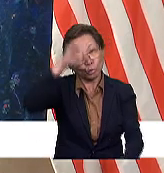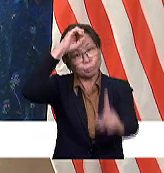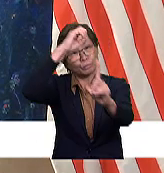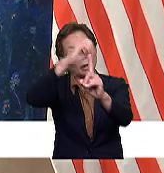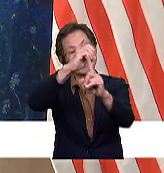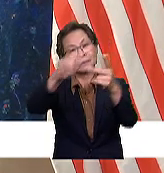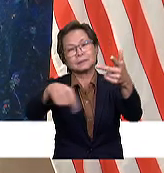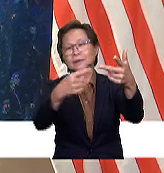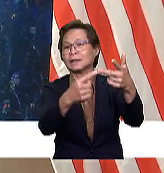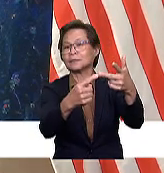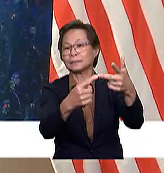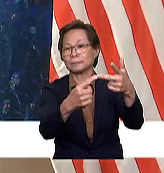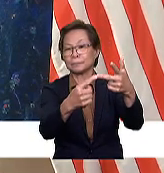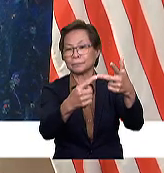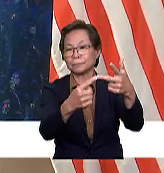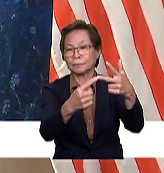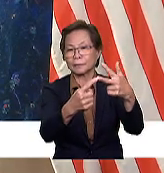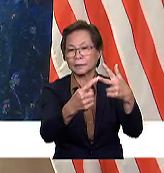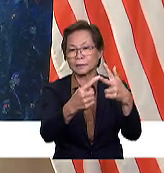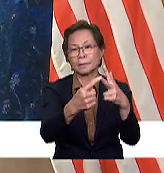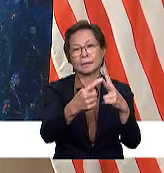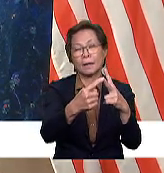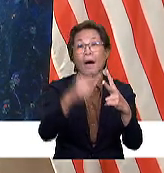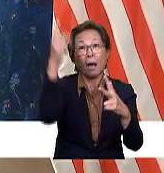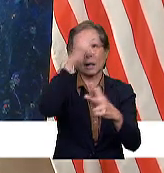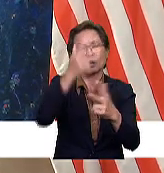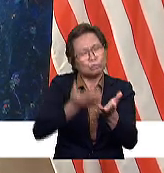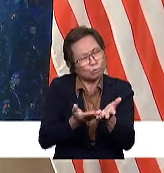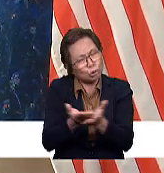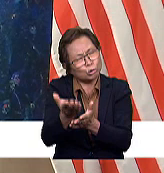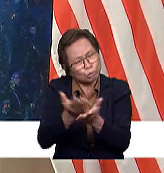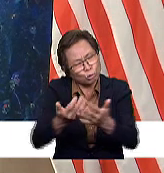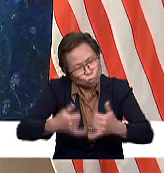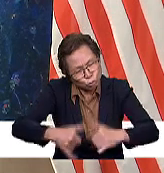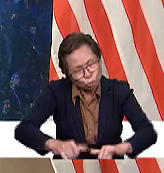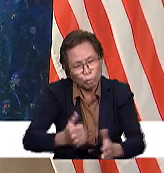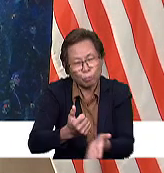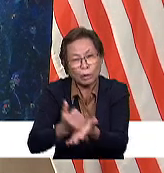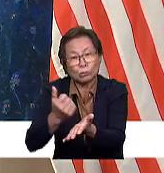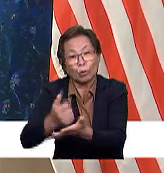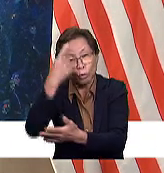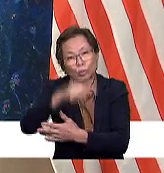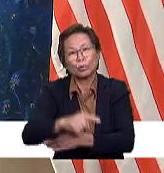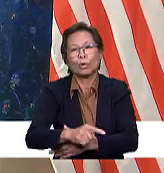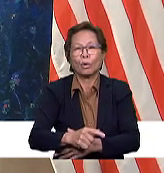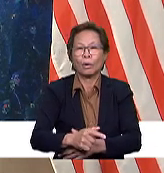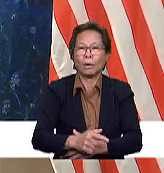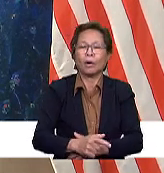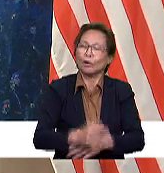matlamat Hai kerajaan teken terus membantu untuk memastikan kelangsungan